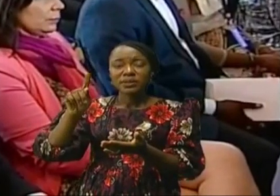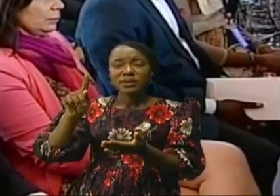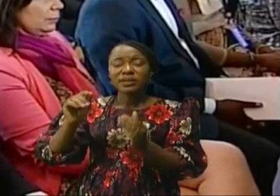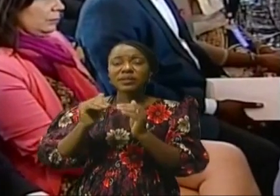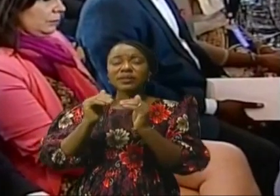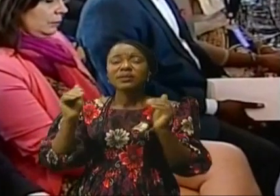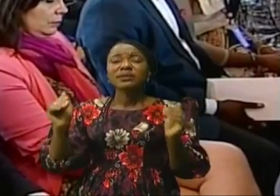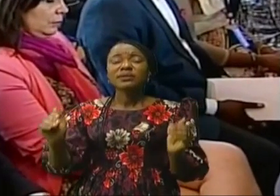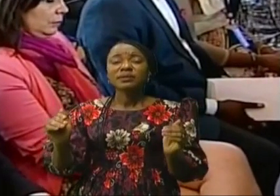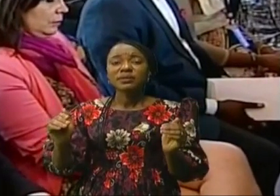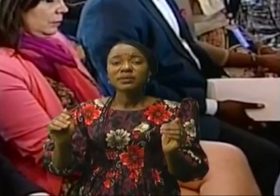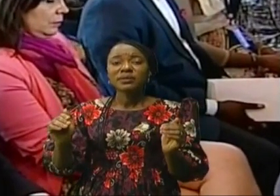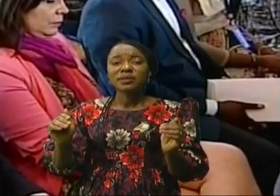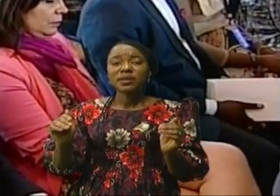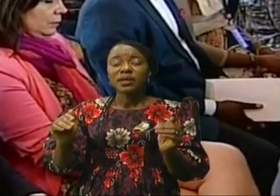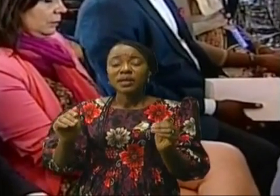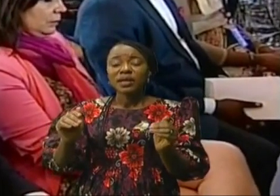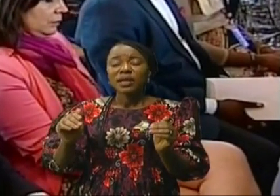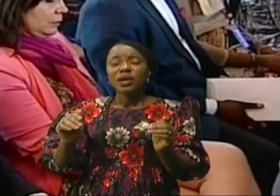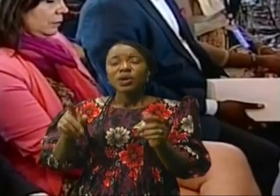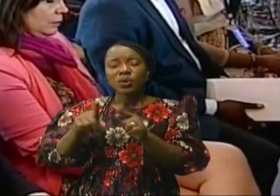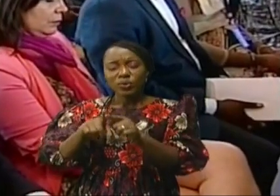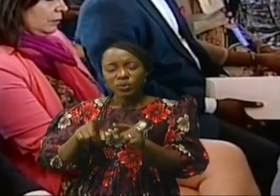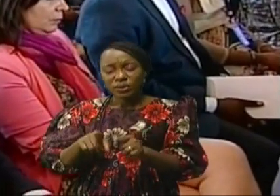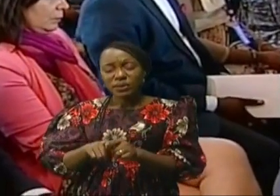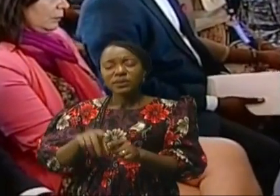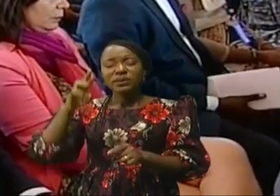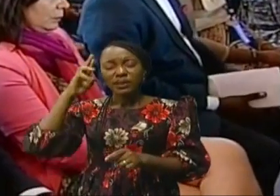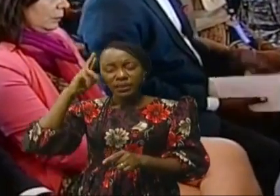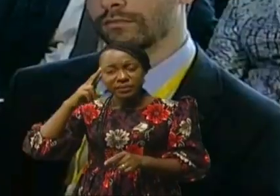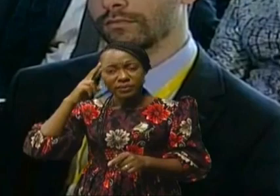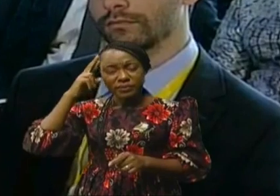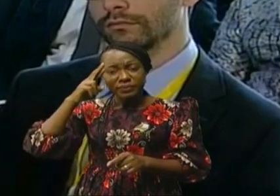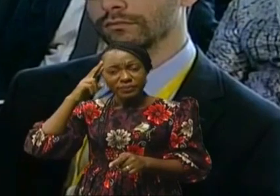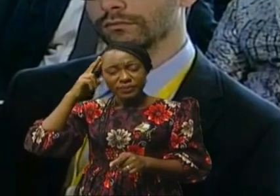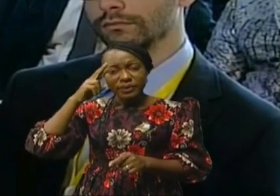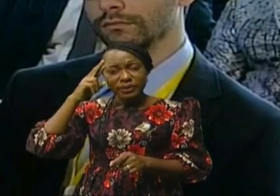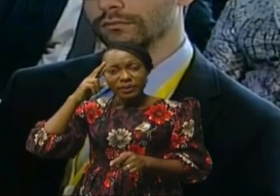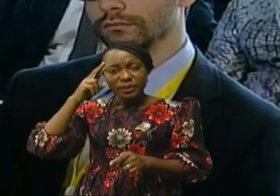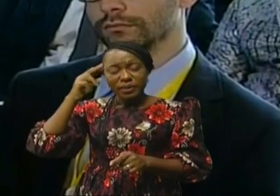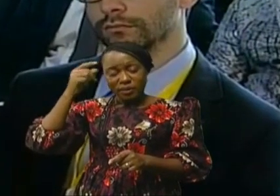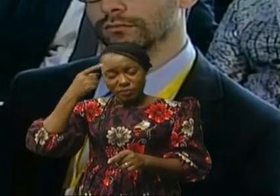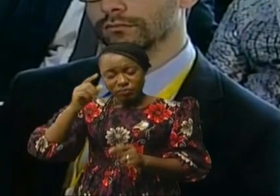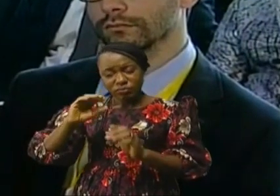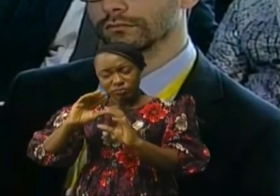paix et de stabilité en raison du conflit russo-ukrainien.